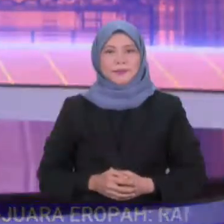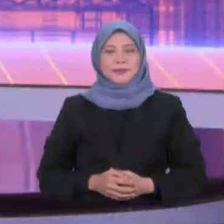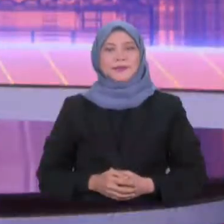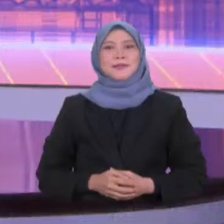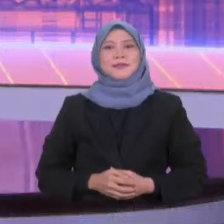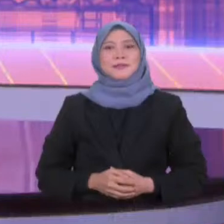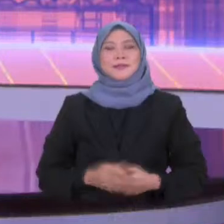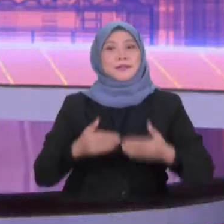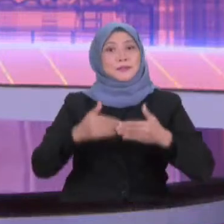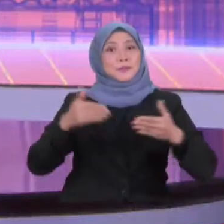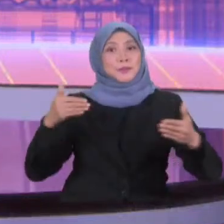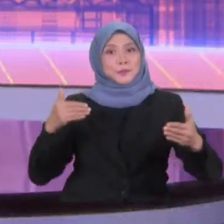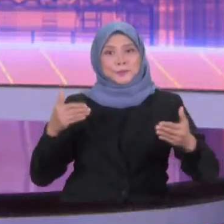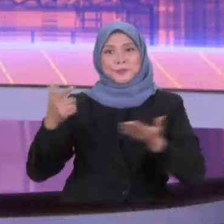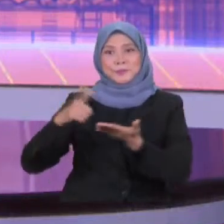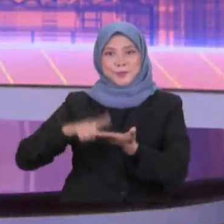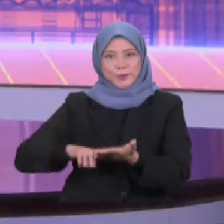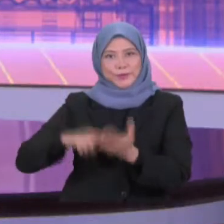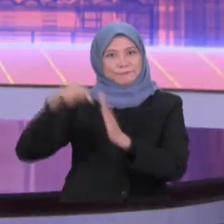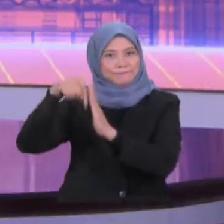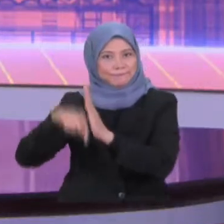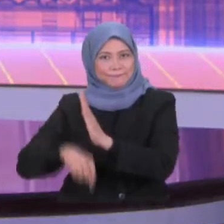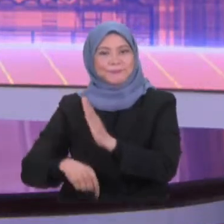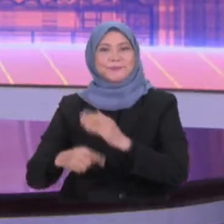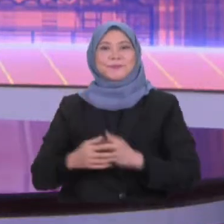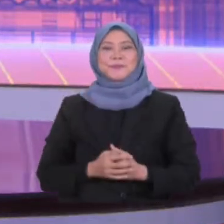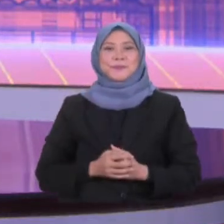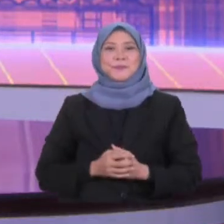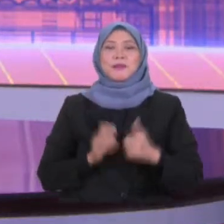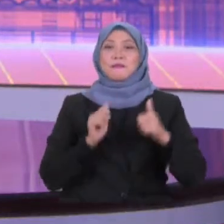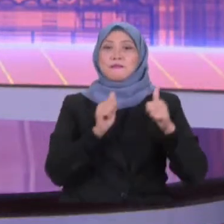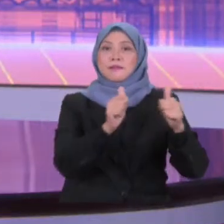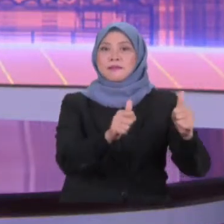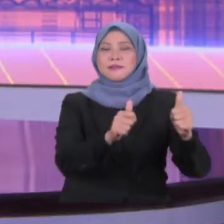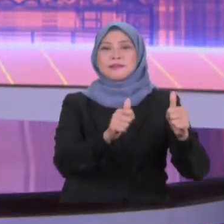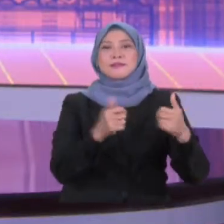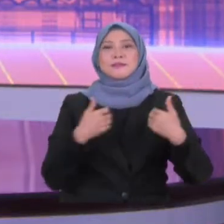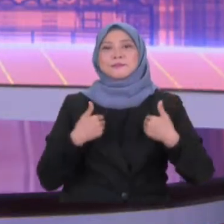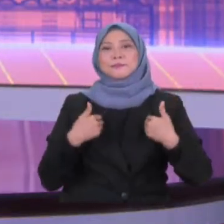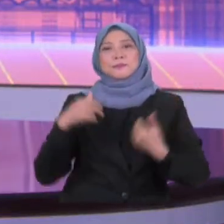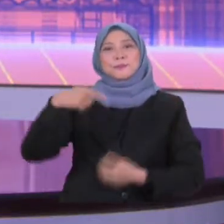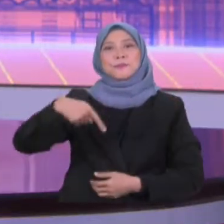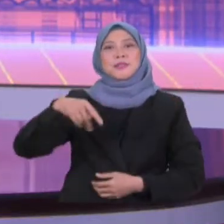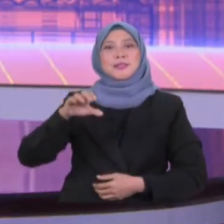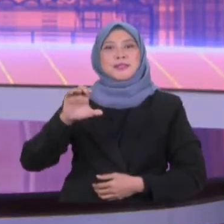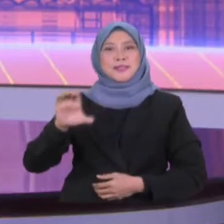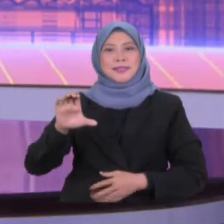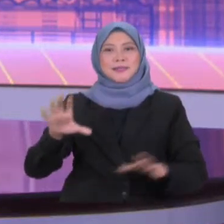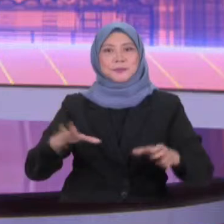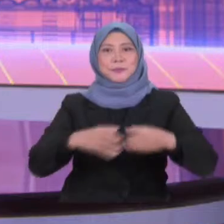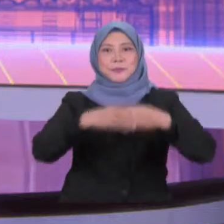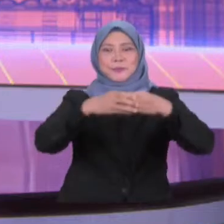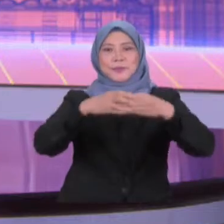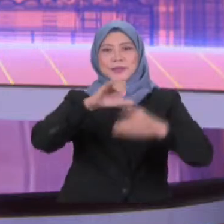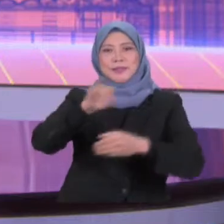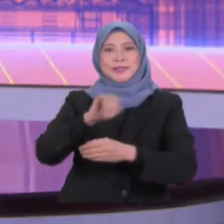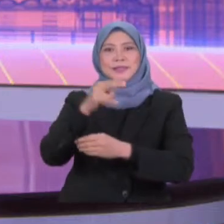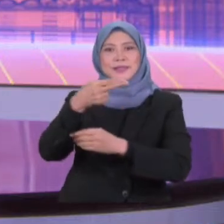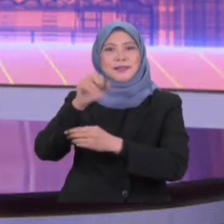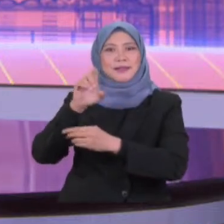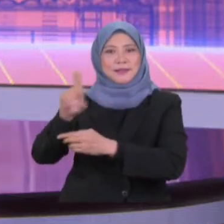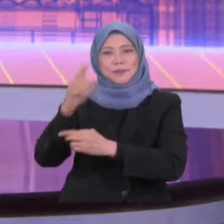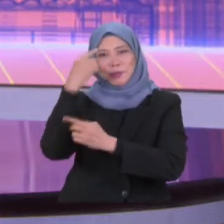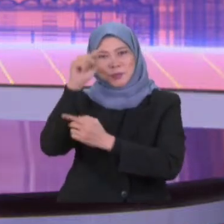Baik saudara, sebelum ke perkembangan selanjutnya, kita ikuti dahulu sidang media pasukan khas jihad tangani